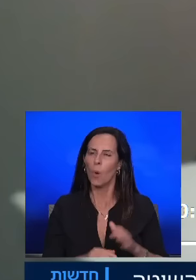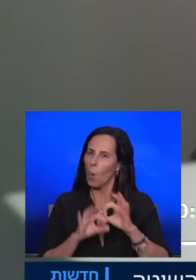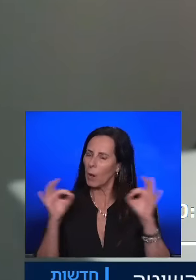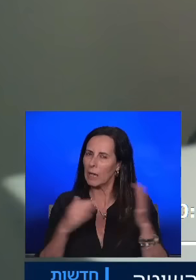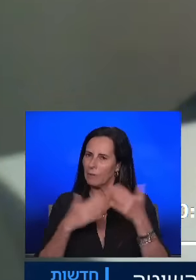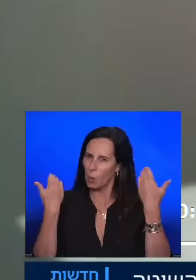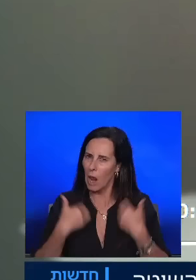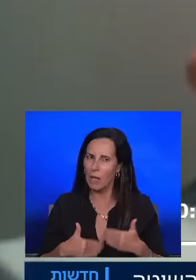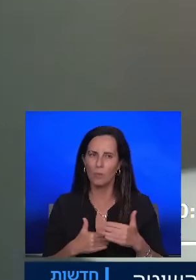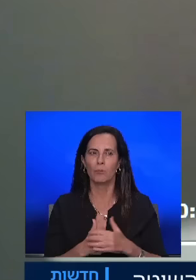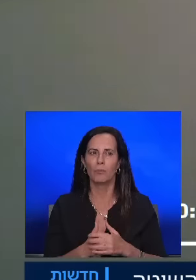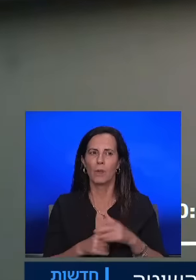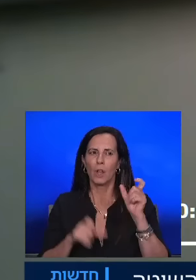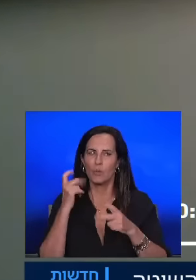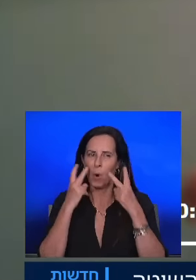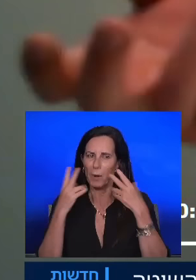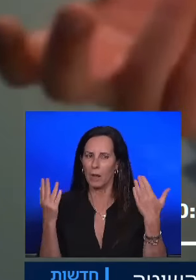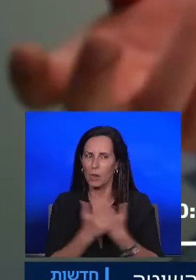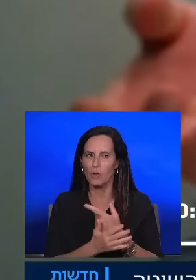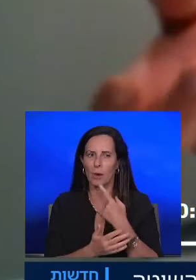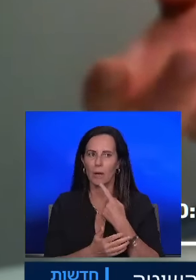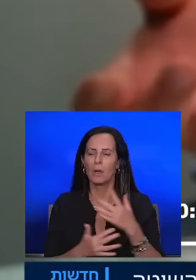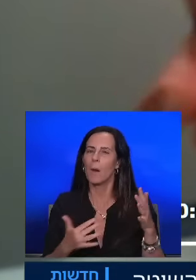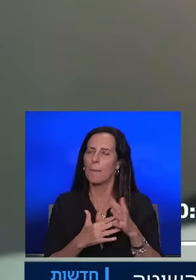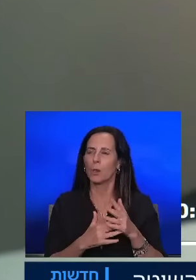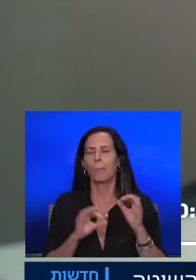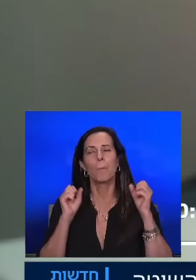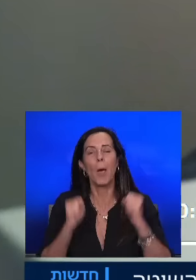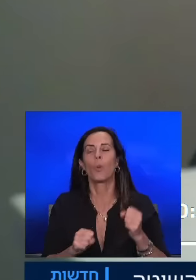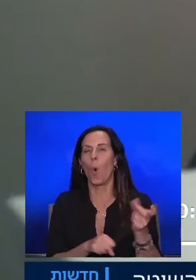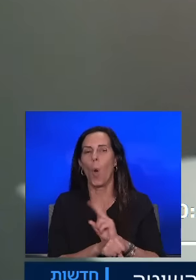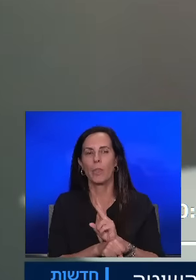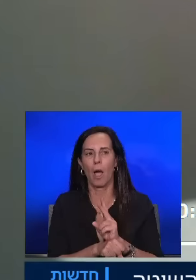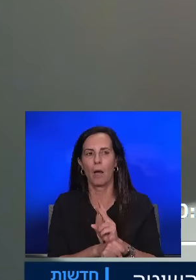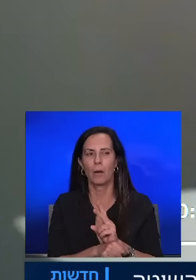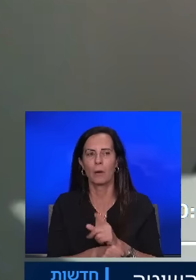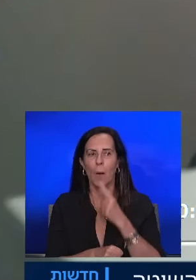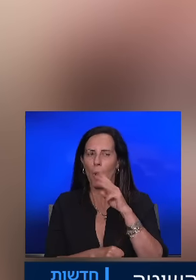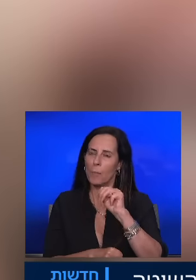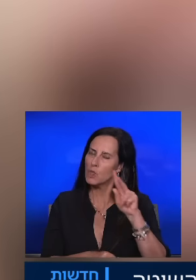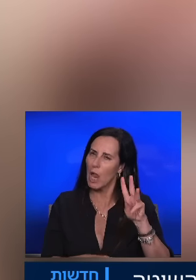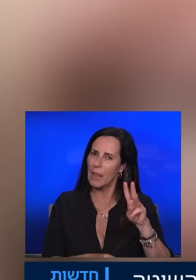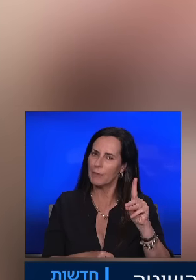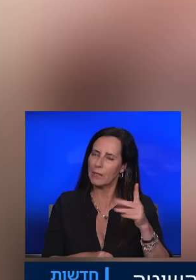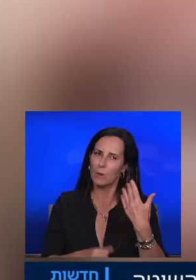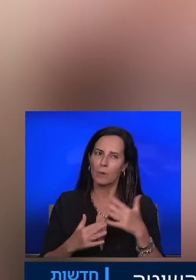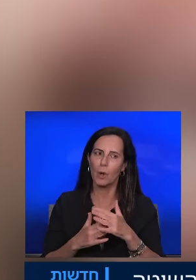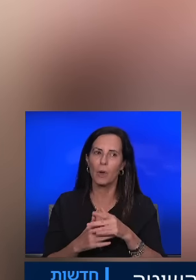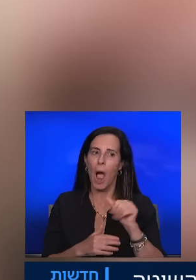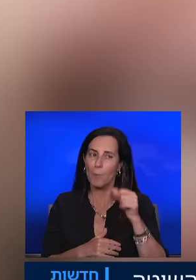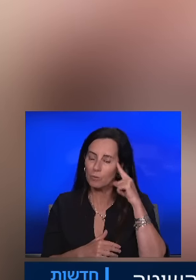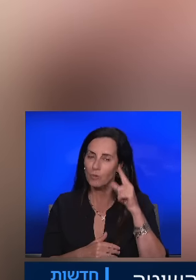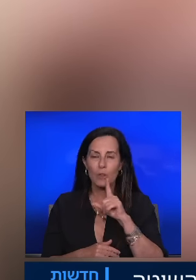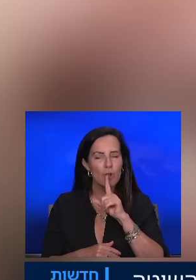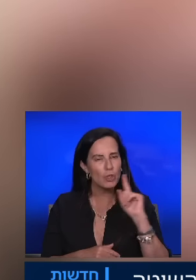עלינו. אנשים רואים חברה חדשה שקמה לה בדוק עונה, בתאי דריאל, מישל ודניס אמרו לו, בוא, תבדוק אותנו. באמוזה ידעו שכדי להשתיק